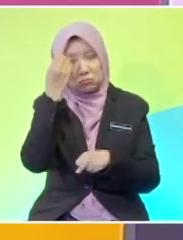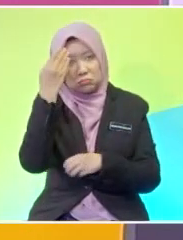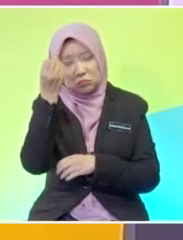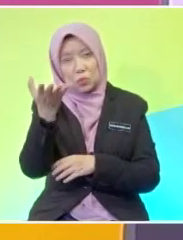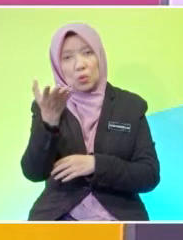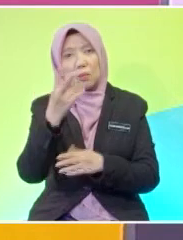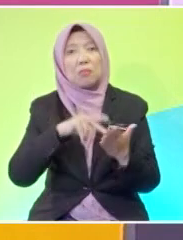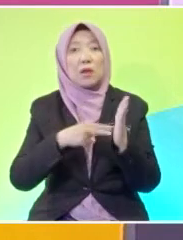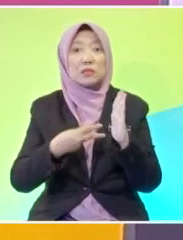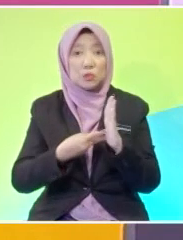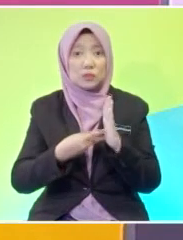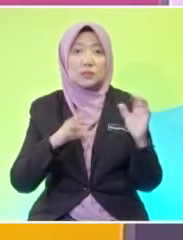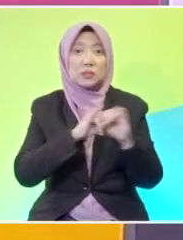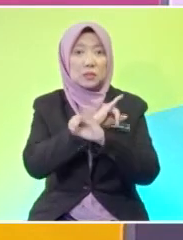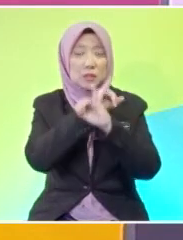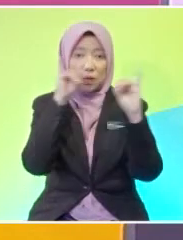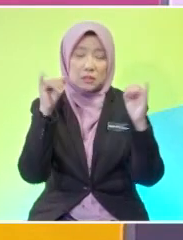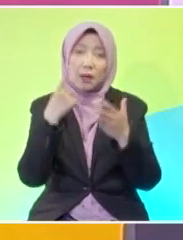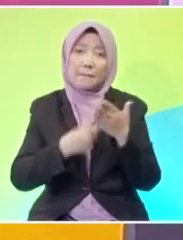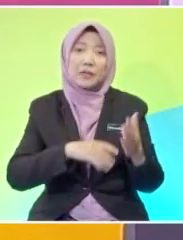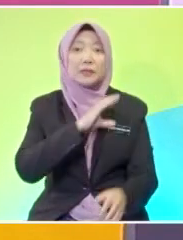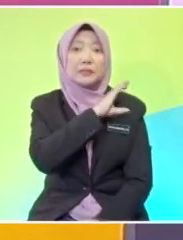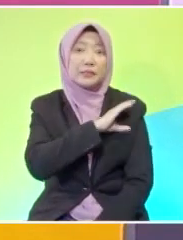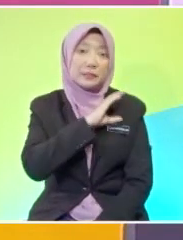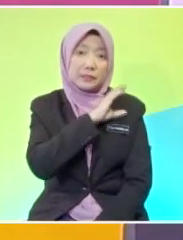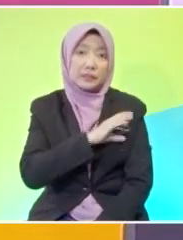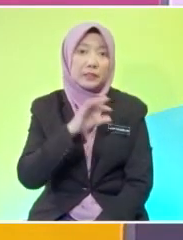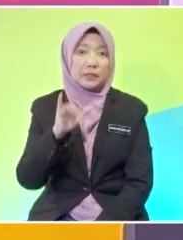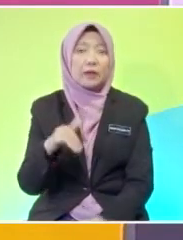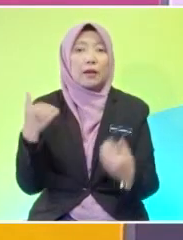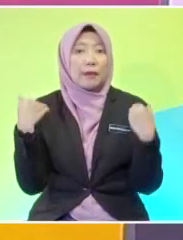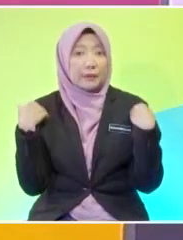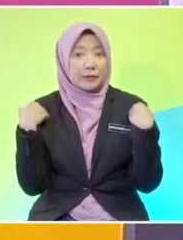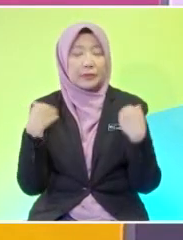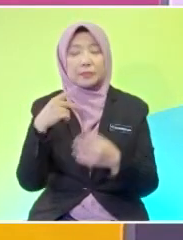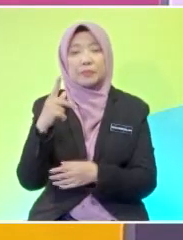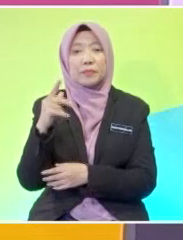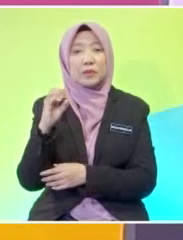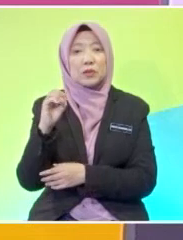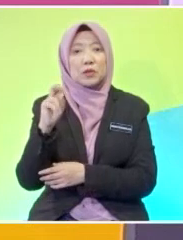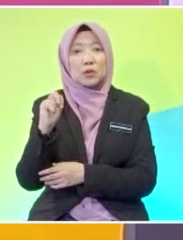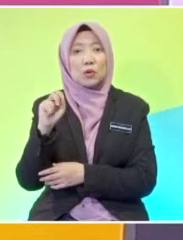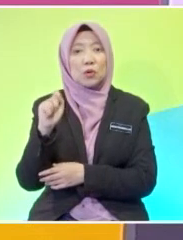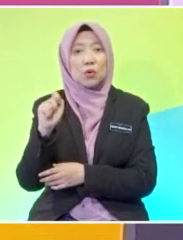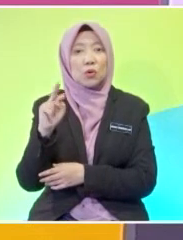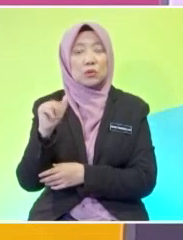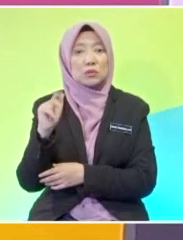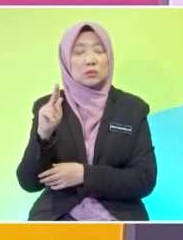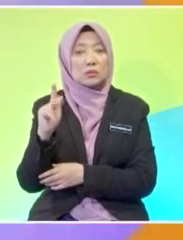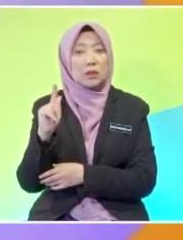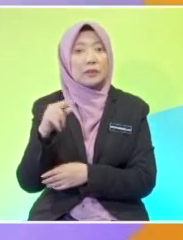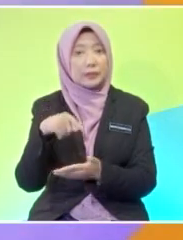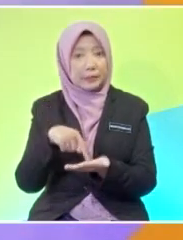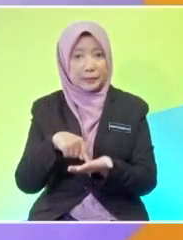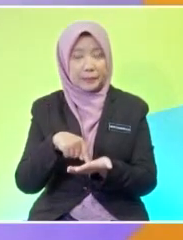jelas dan apakah ciri-ciri individu yang mempunyai konstraan Oke baik jadi kalau